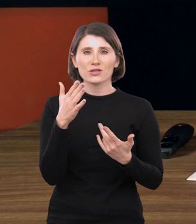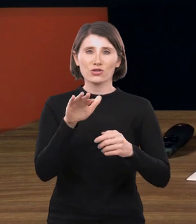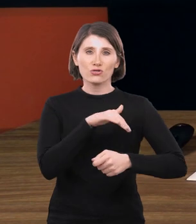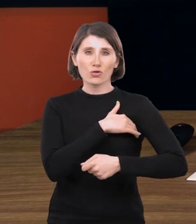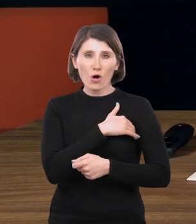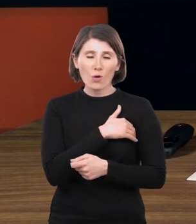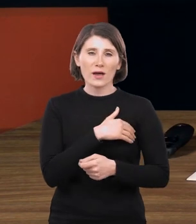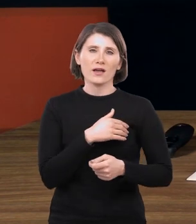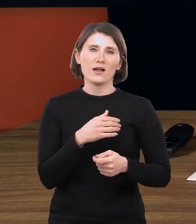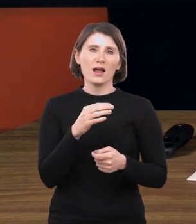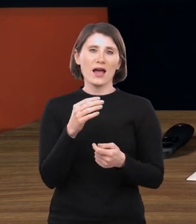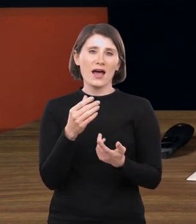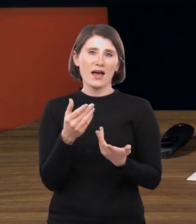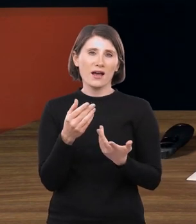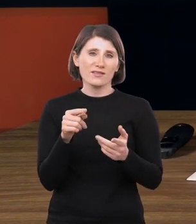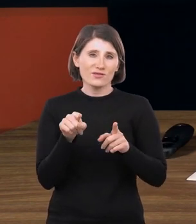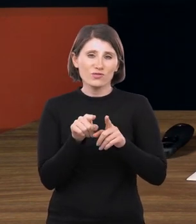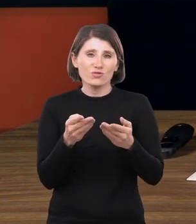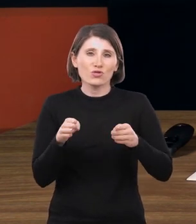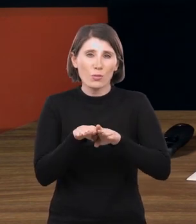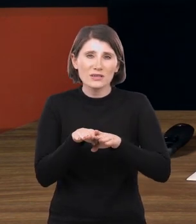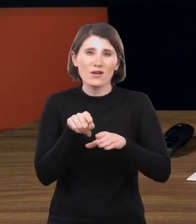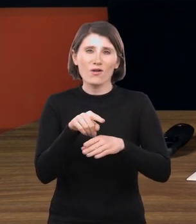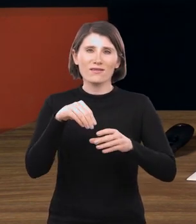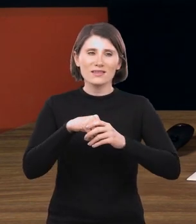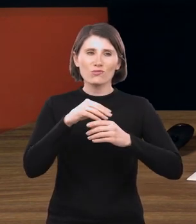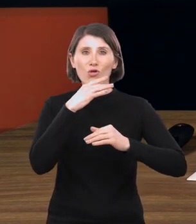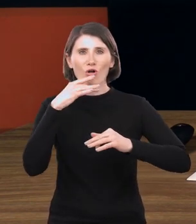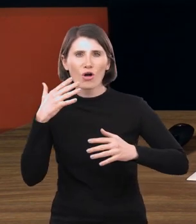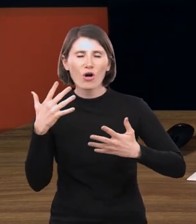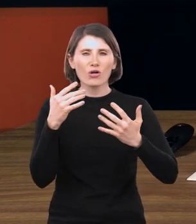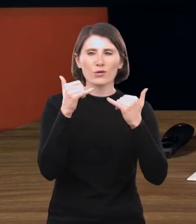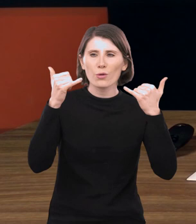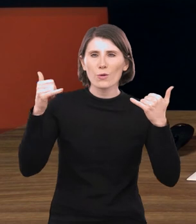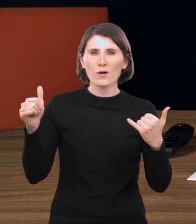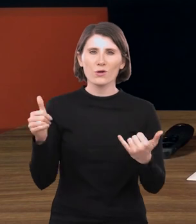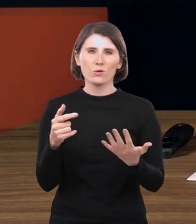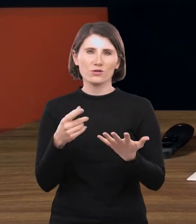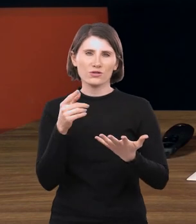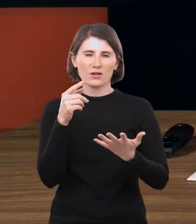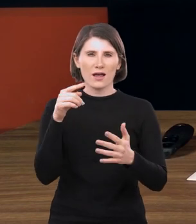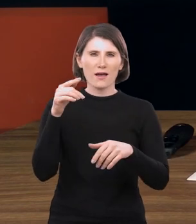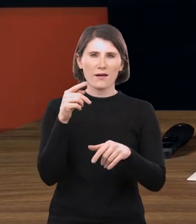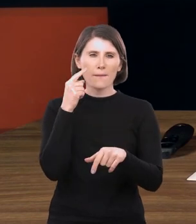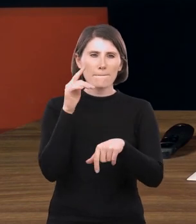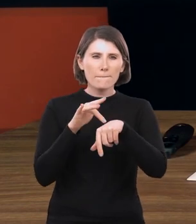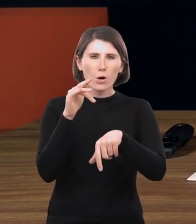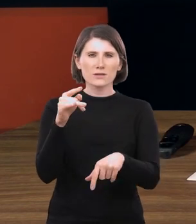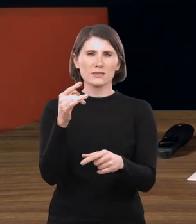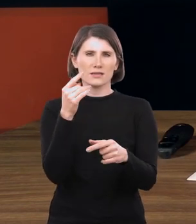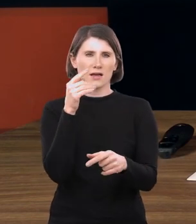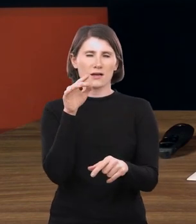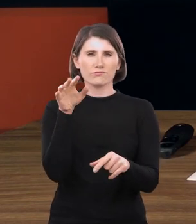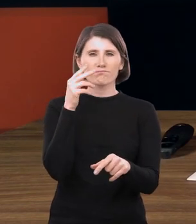podstawowe, są szkołami kolorowymi, w których bodźców wzrokowych, słuchowych